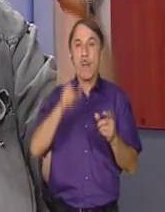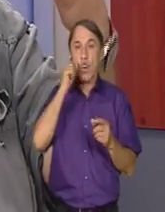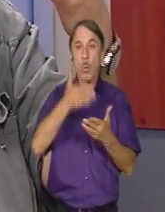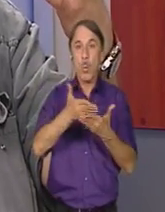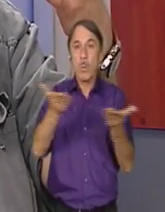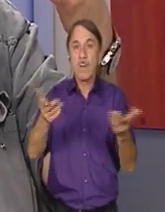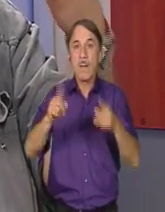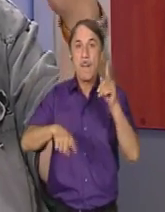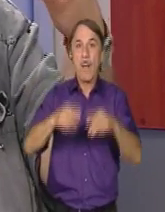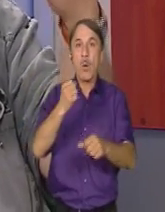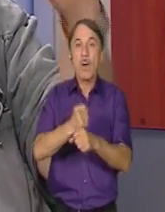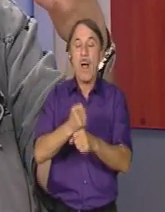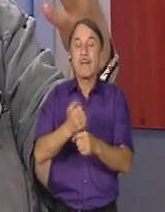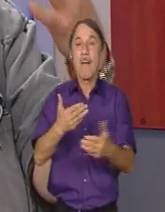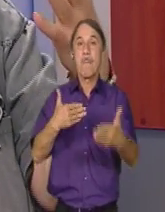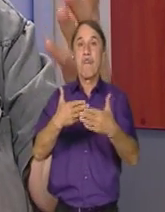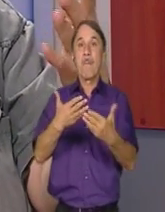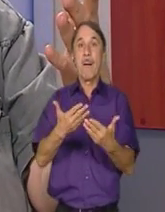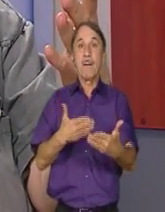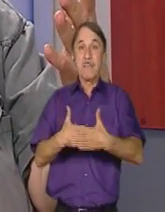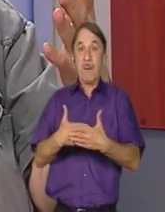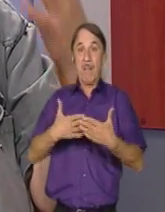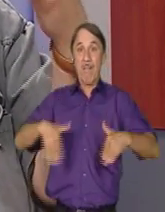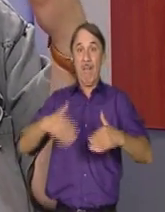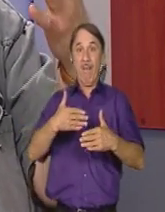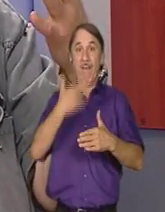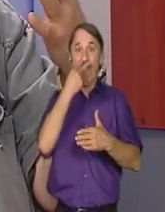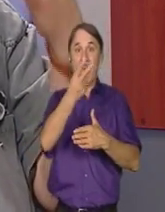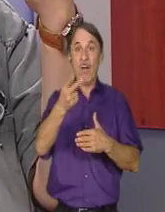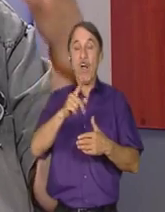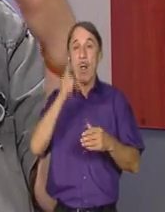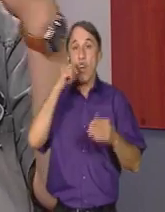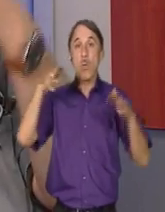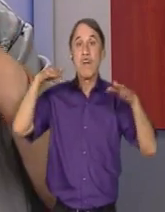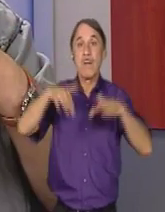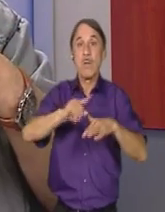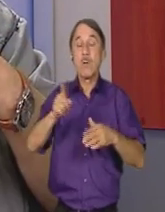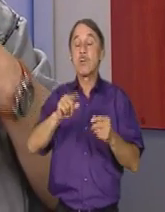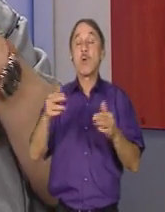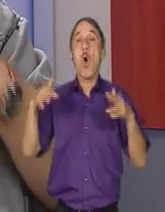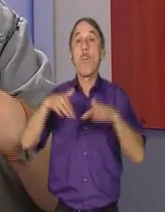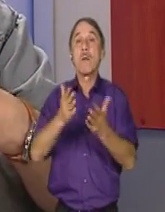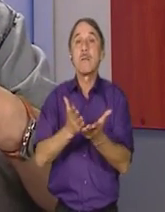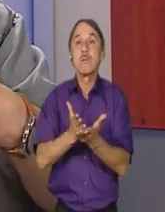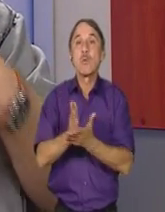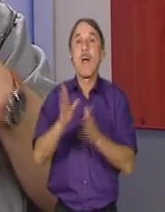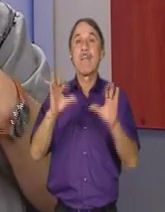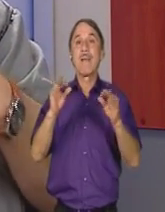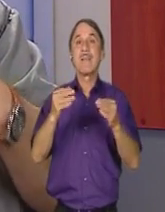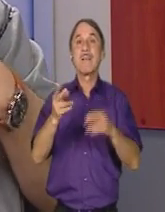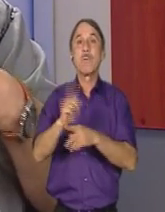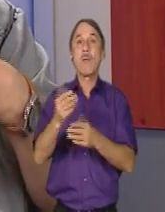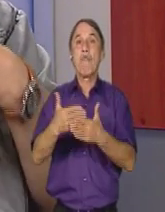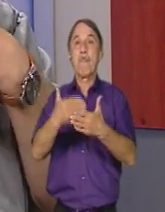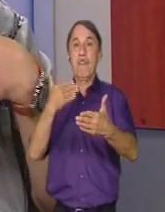živi ljudi nešto rade pred vama. Ti ljudi nisu se okupili slučajno